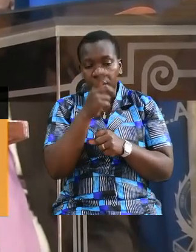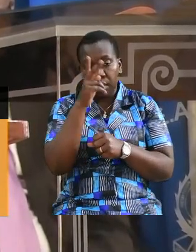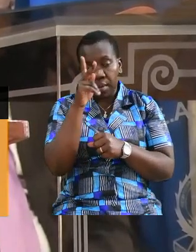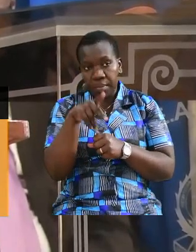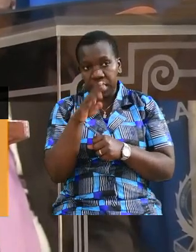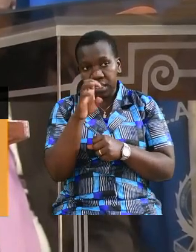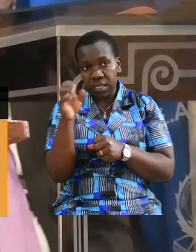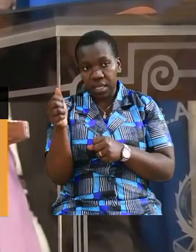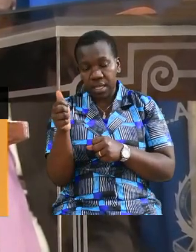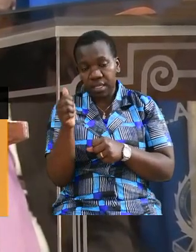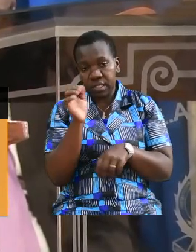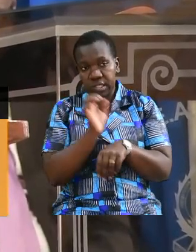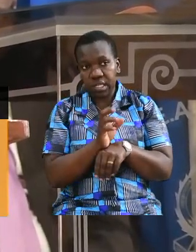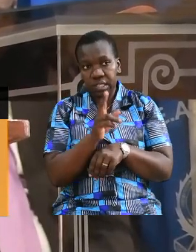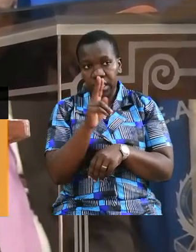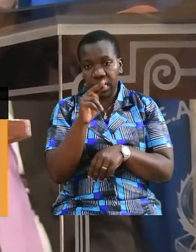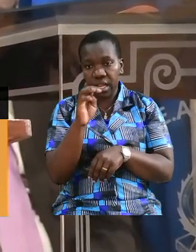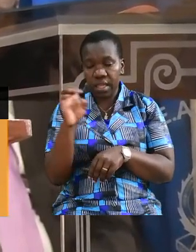Neema